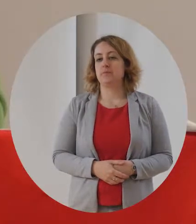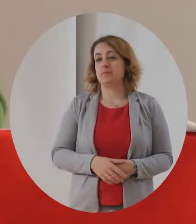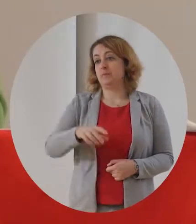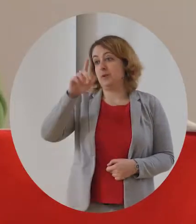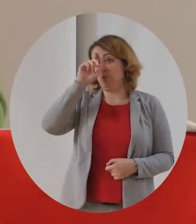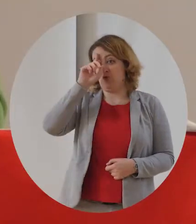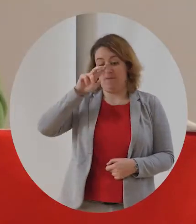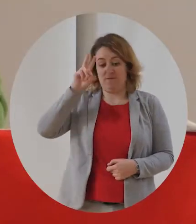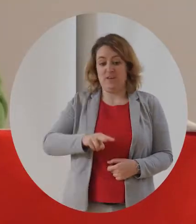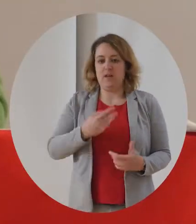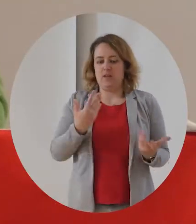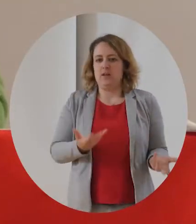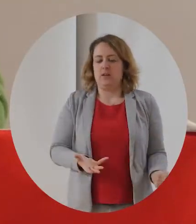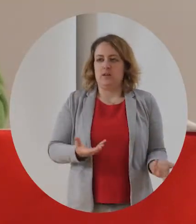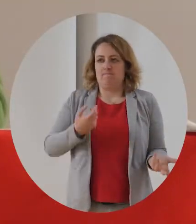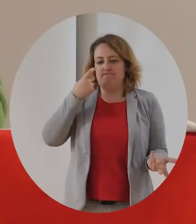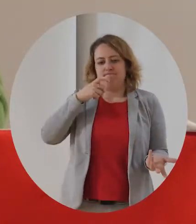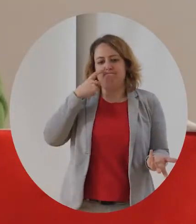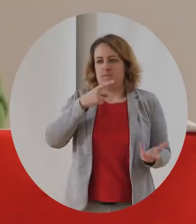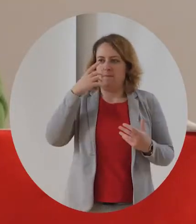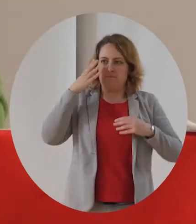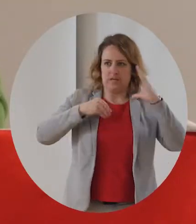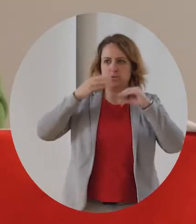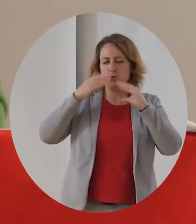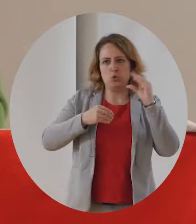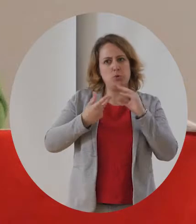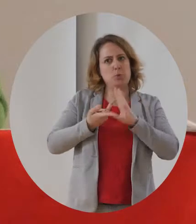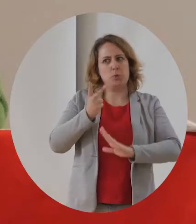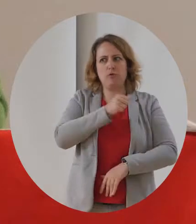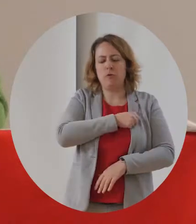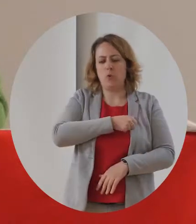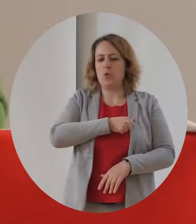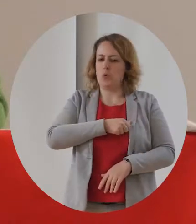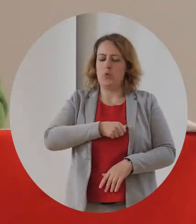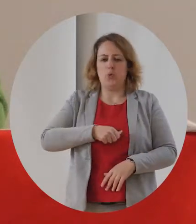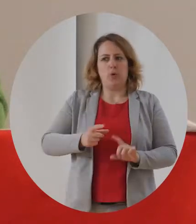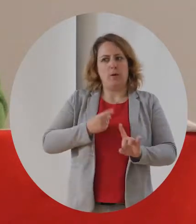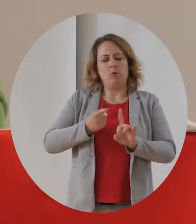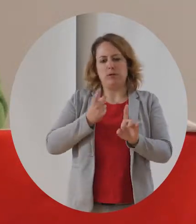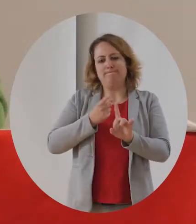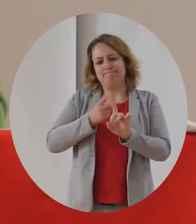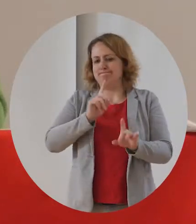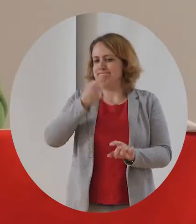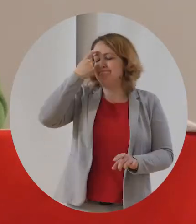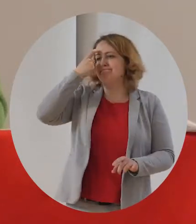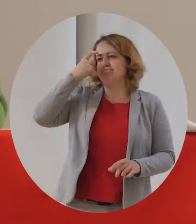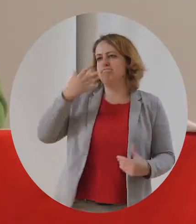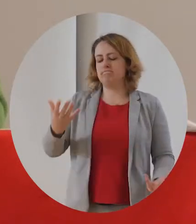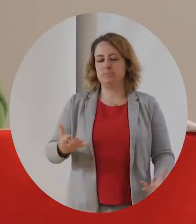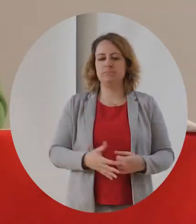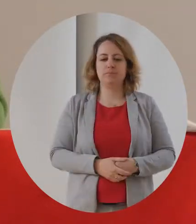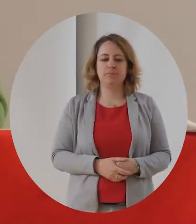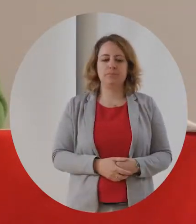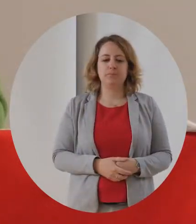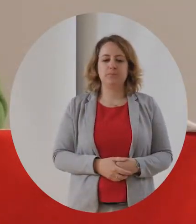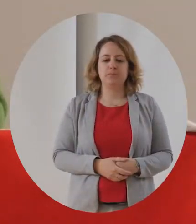ça commence quand même un petit peu à devenir quelque chose d'important, mais bon, ça a mis du temps. Voilà. Et quand on sait à quel